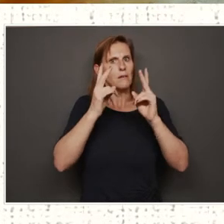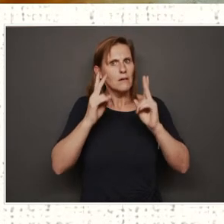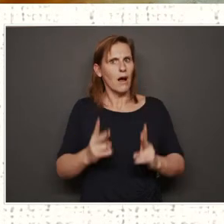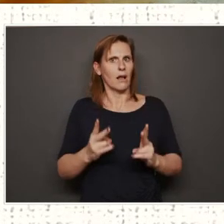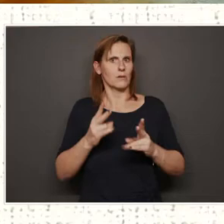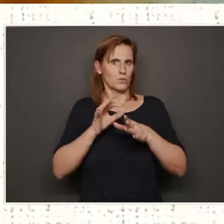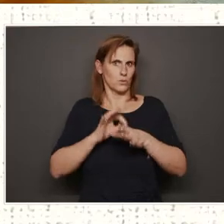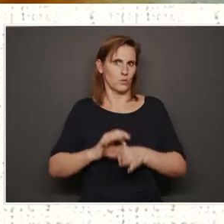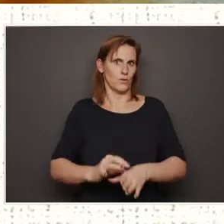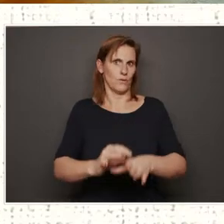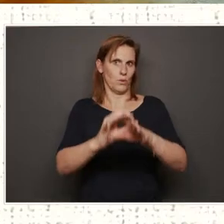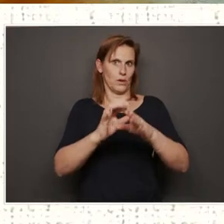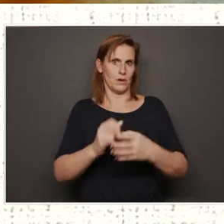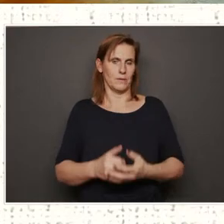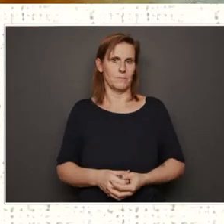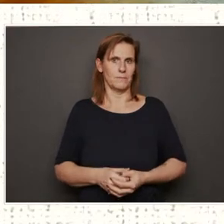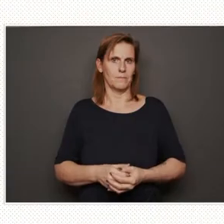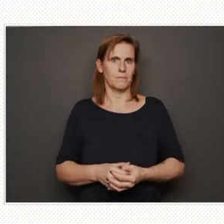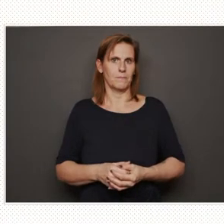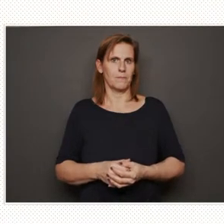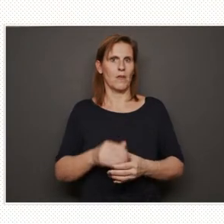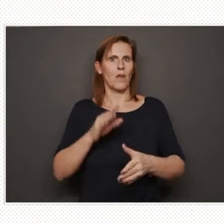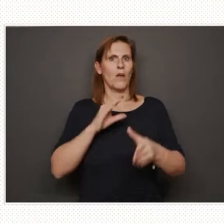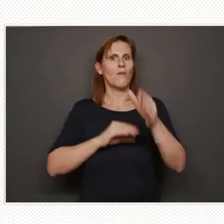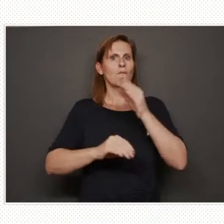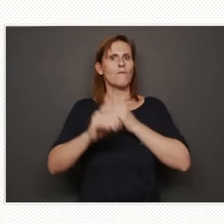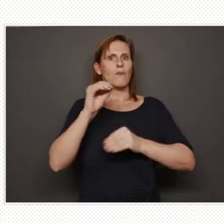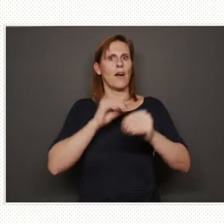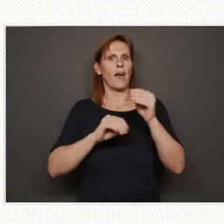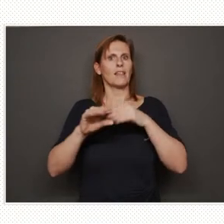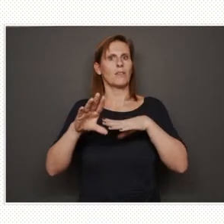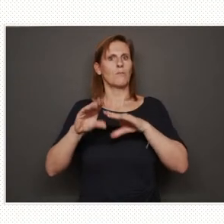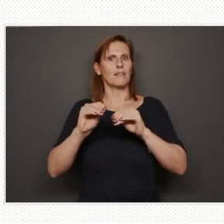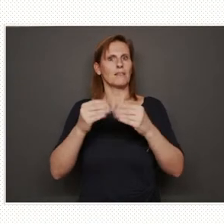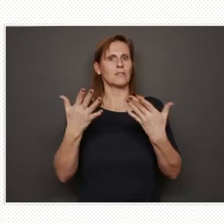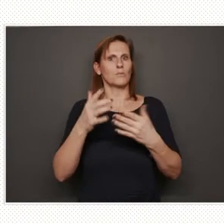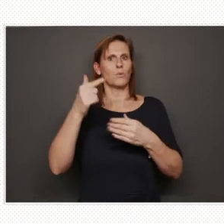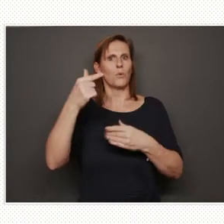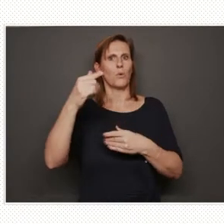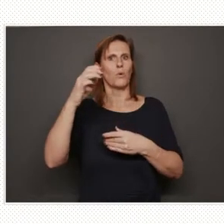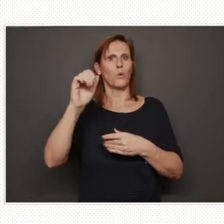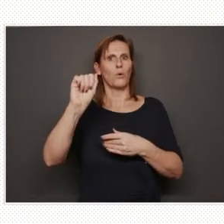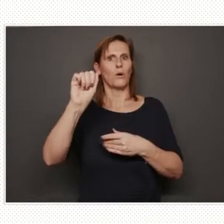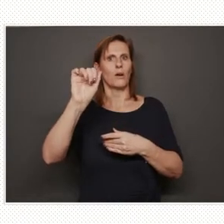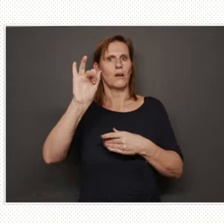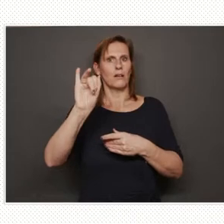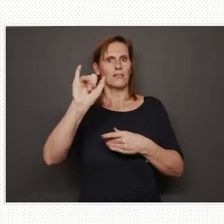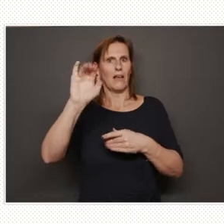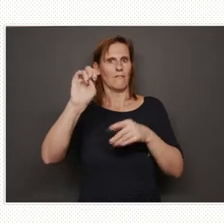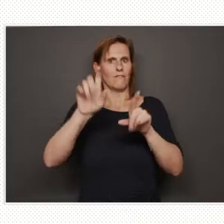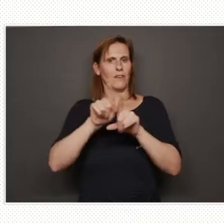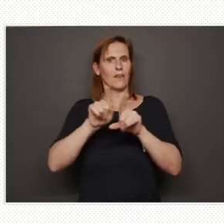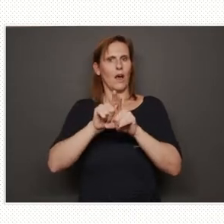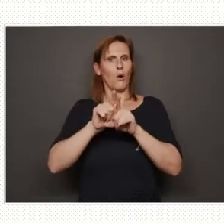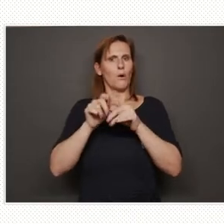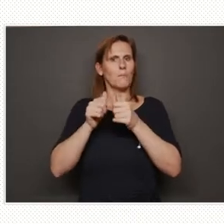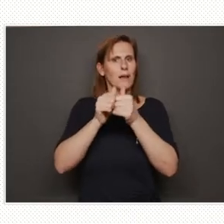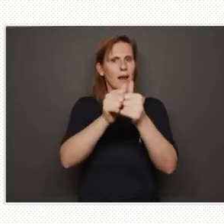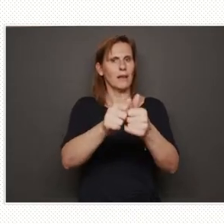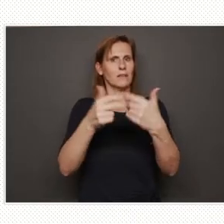können. Der Verein Taffi in Wattens begleitet in 8 Projekten Menschen mit Behinderungen bei